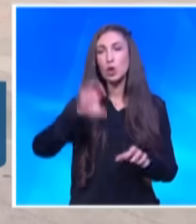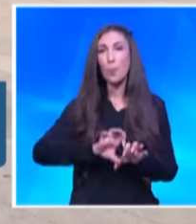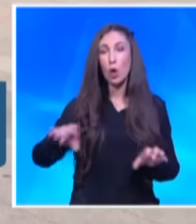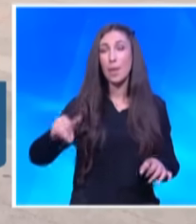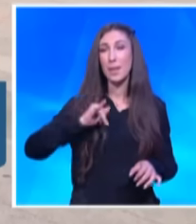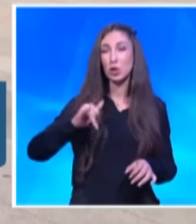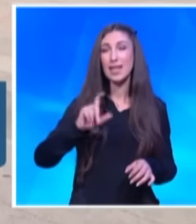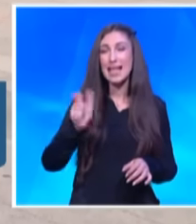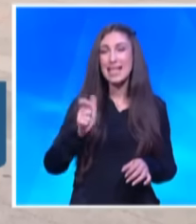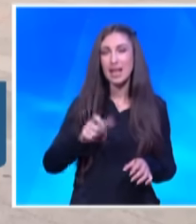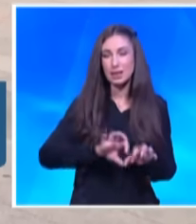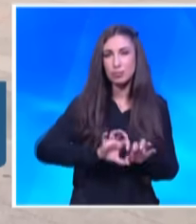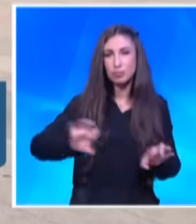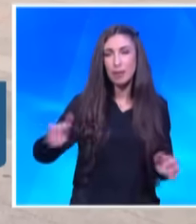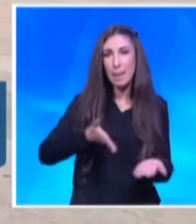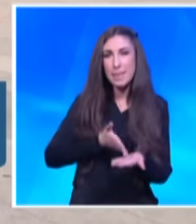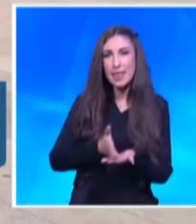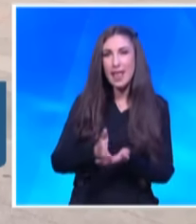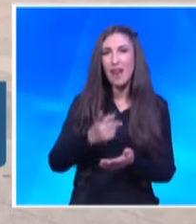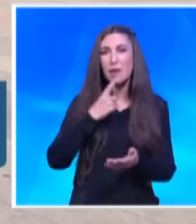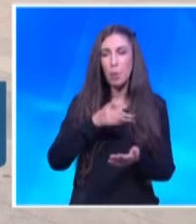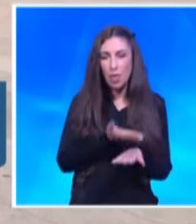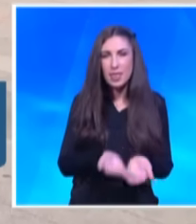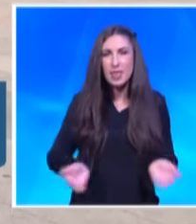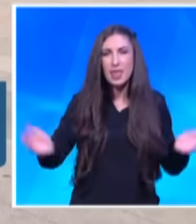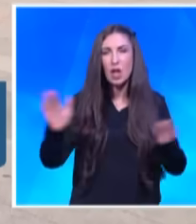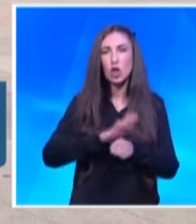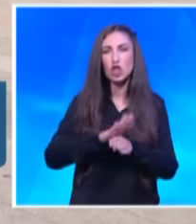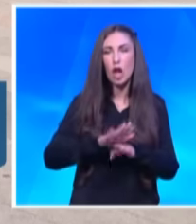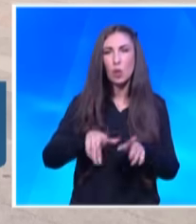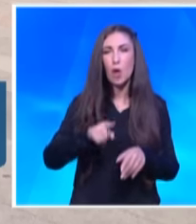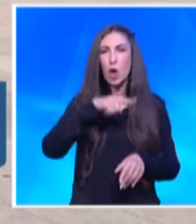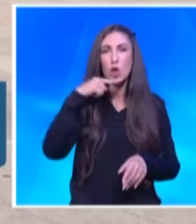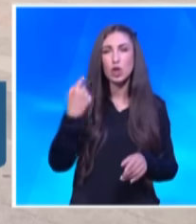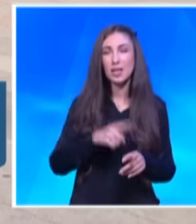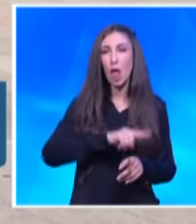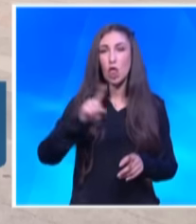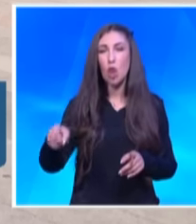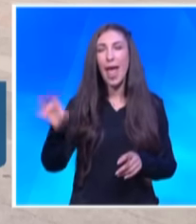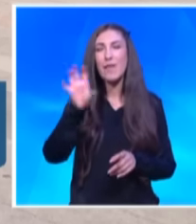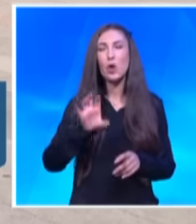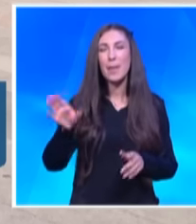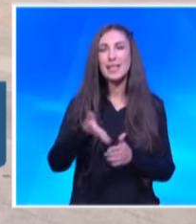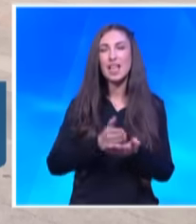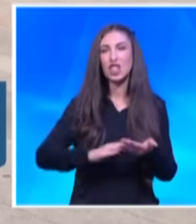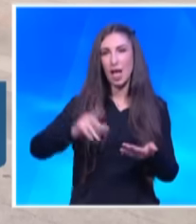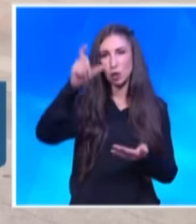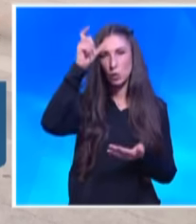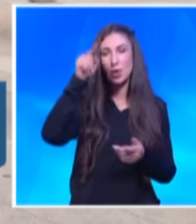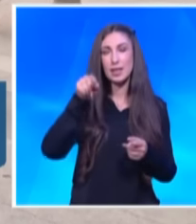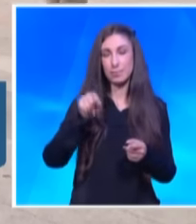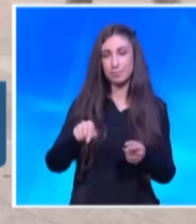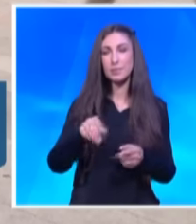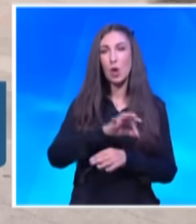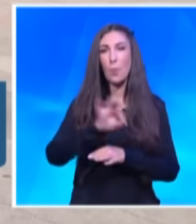международен газопровод, който минава по дъното на Черно море от Русия до европейската част на Турция. Продължението на този